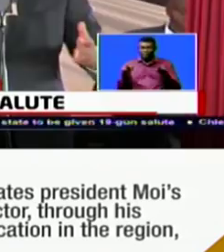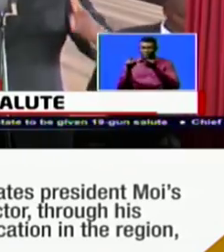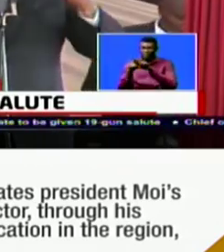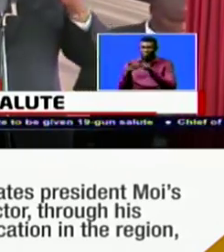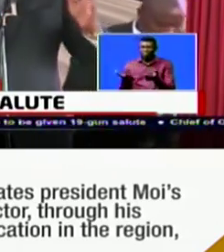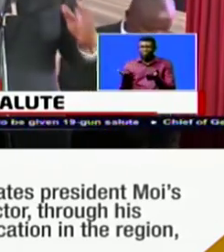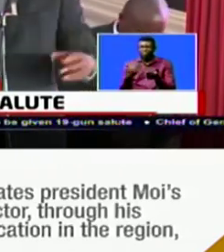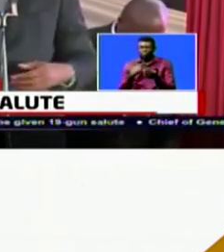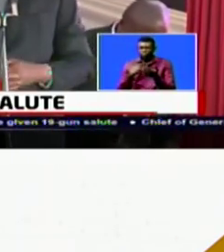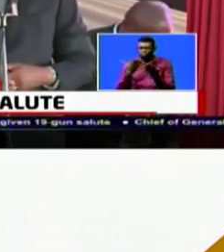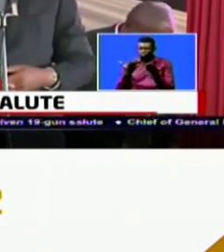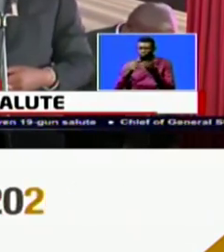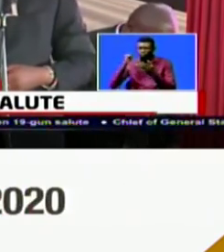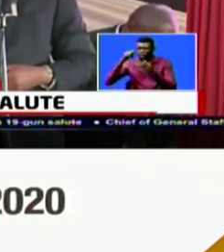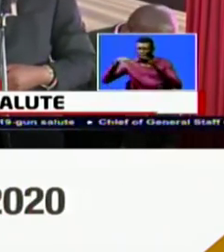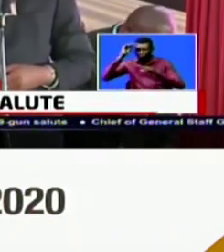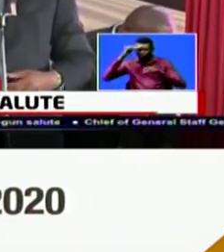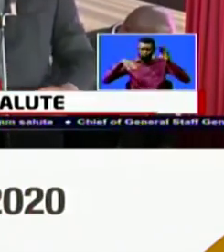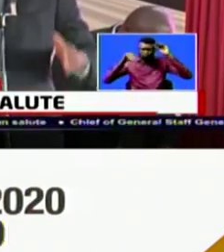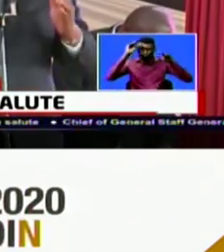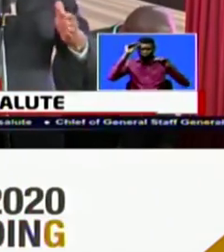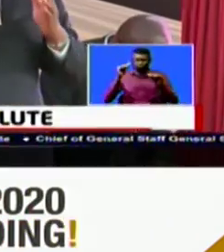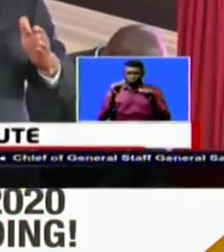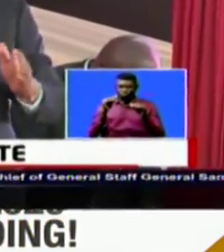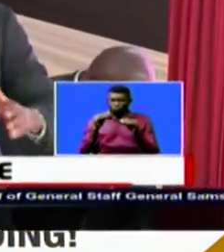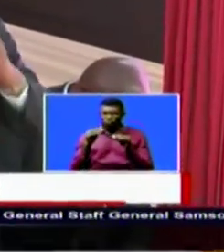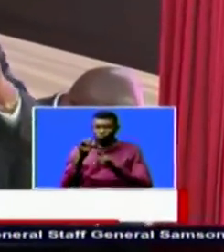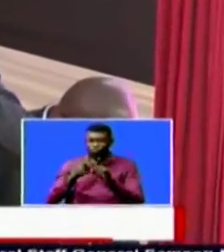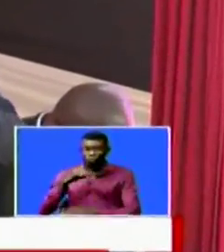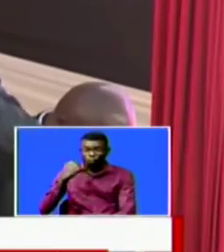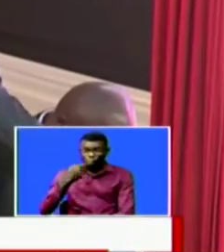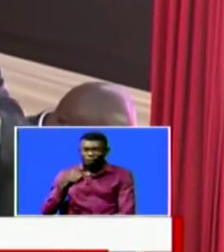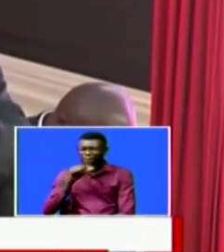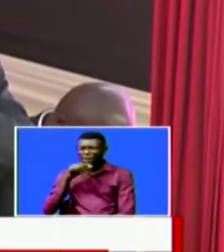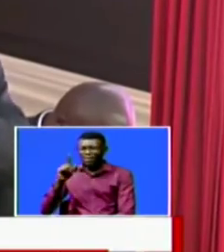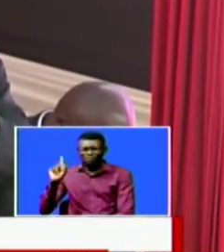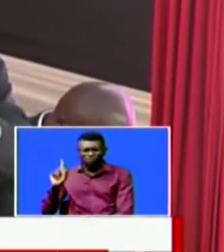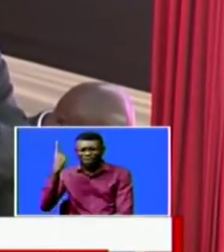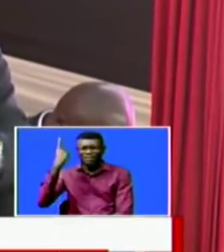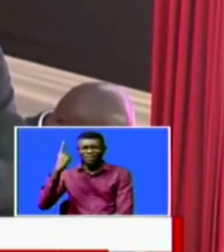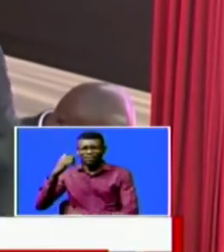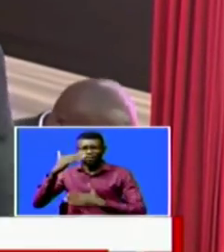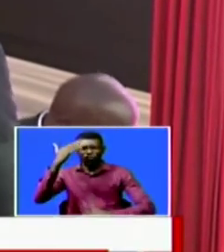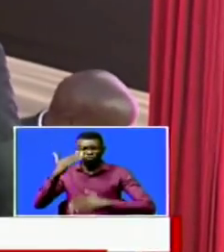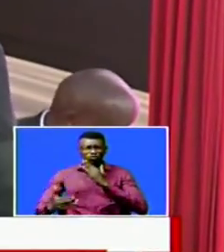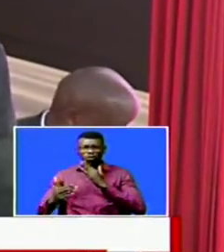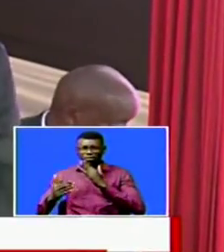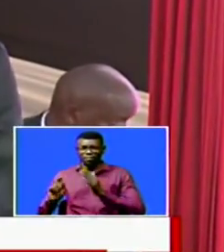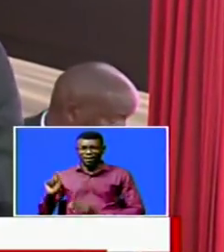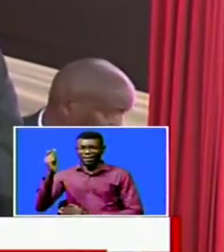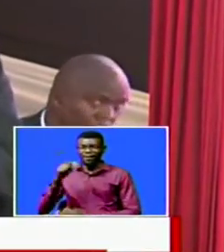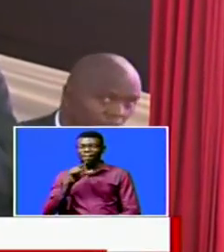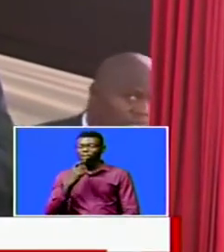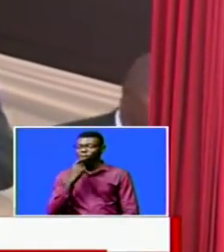Nimeweza kusoma siasa kutoka kwa profesa mwalimu namba mmoja wa siasa za taifa hile tula